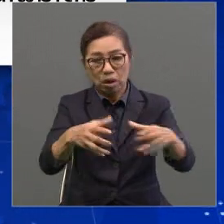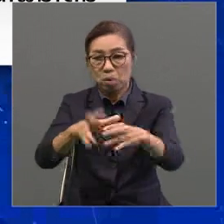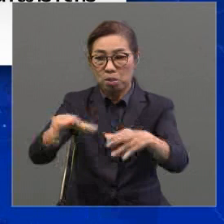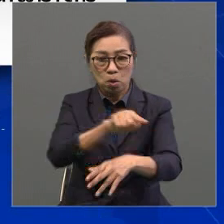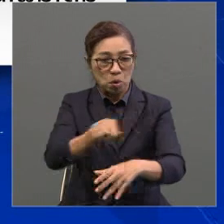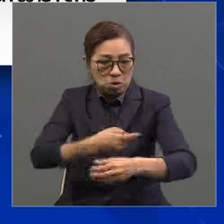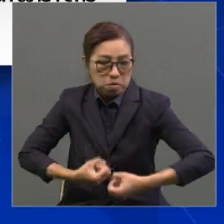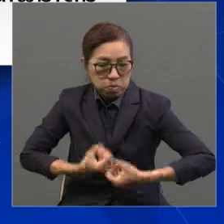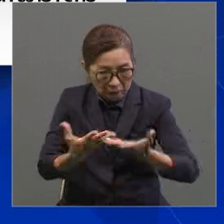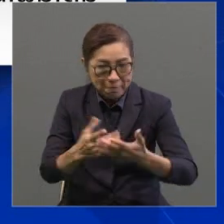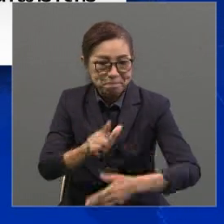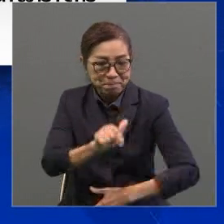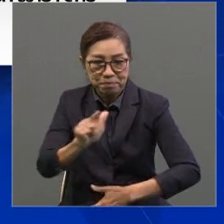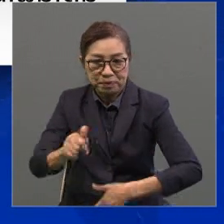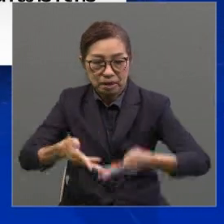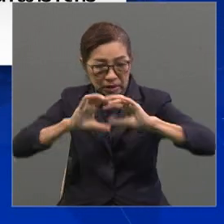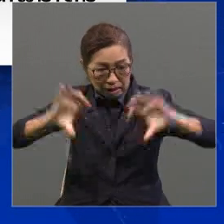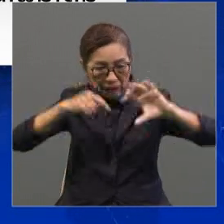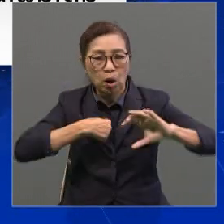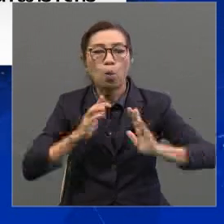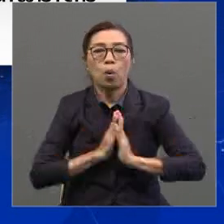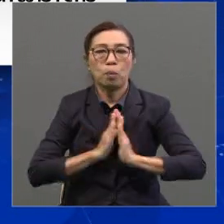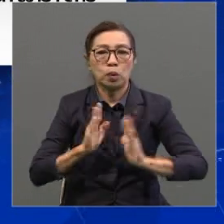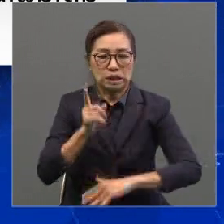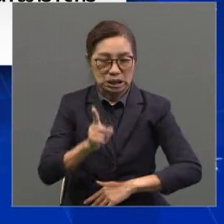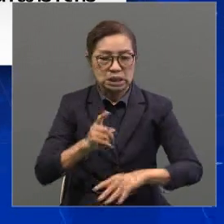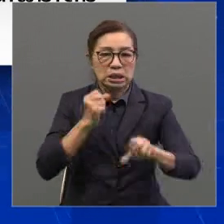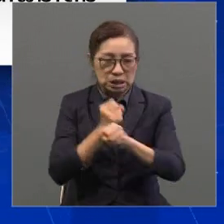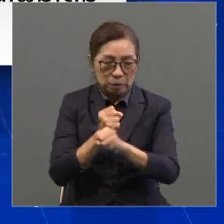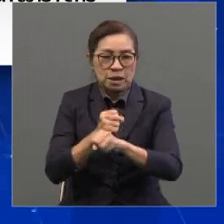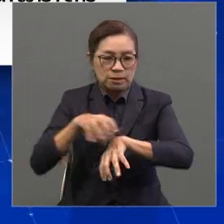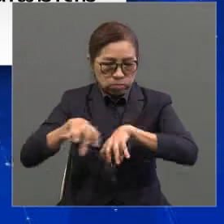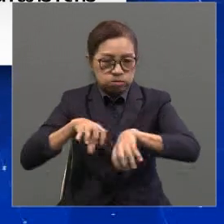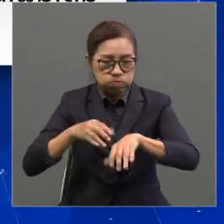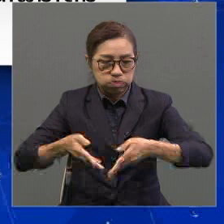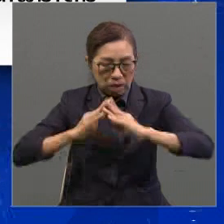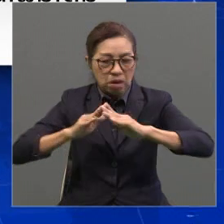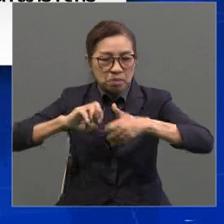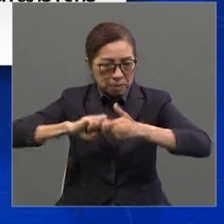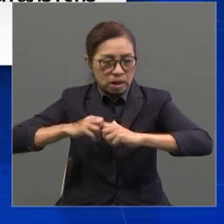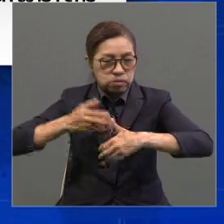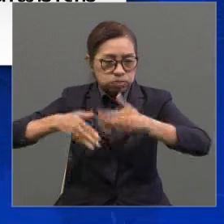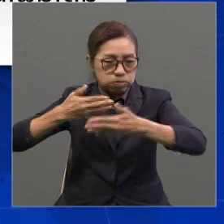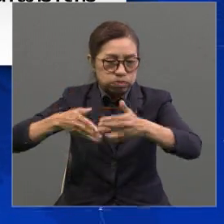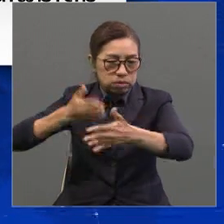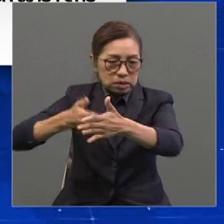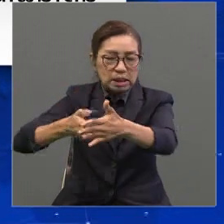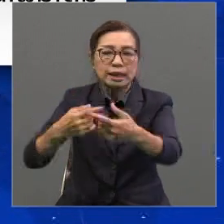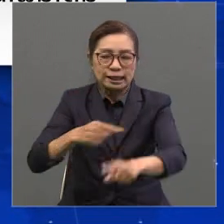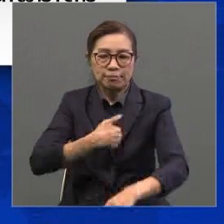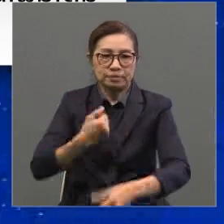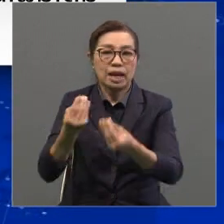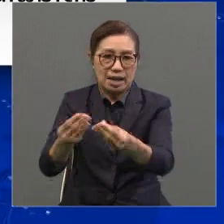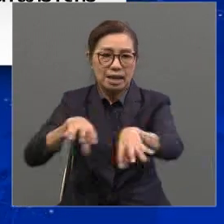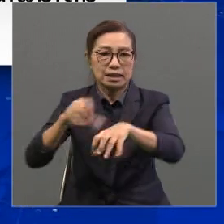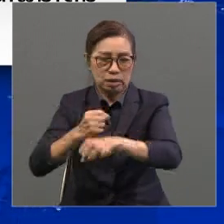เพื่อไทยที่เป็นแกนนำในการจัดตั้งรัฐบาลแม้ว่าระหว่างทางจะมีปัญหาและอุปสรรคบ้างแต่ขอให้กำลังใจเดินหน้าต่อ